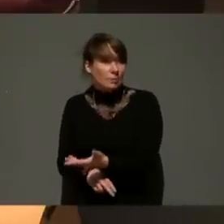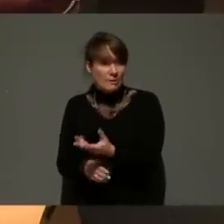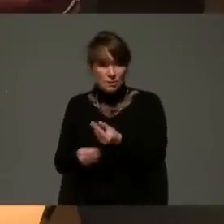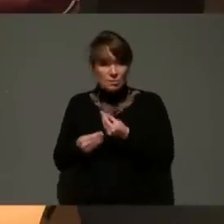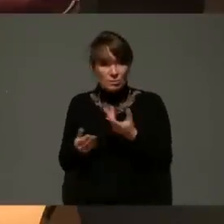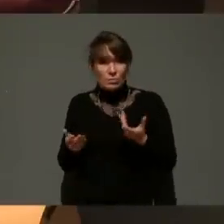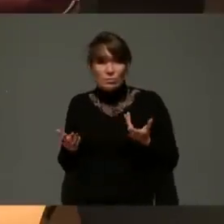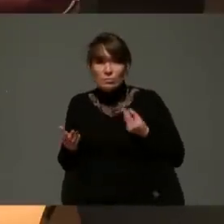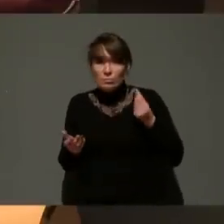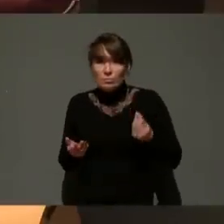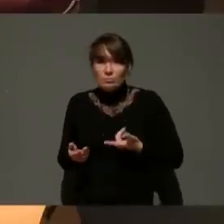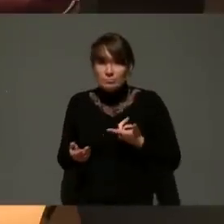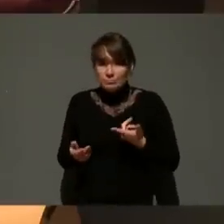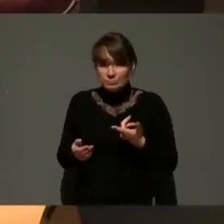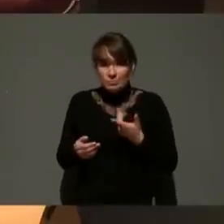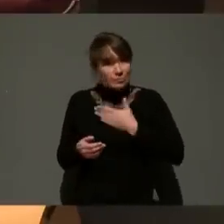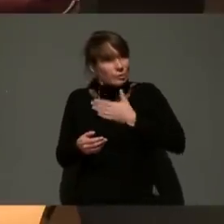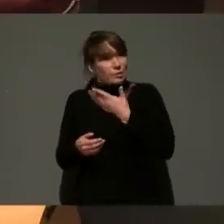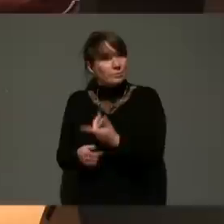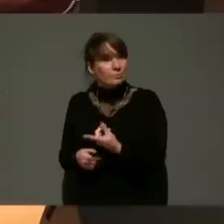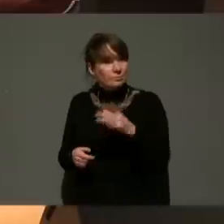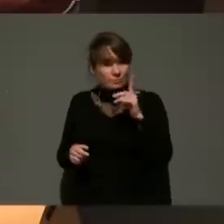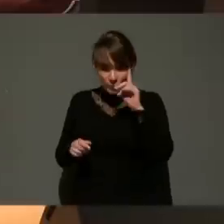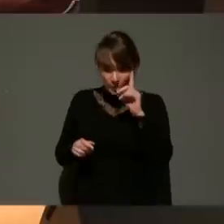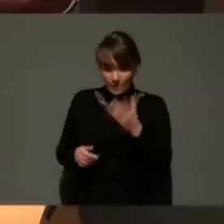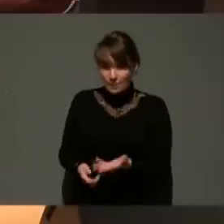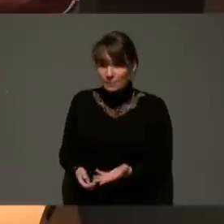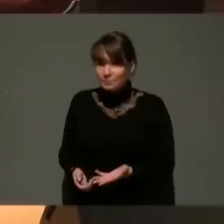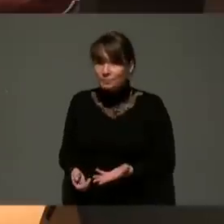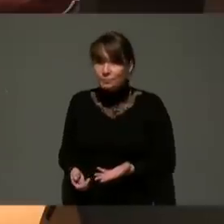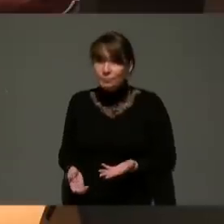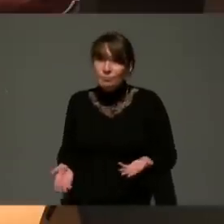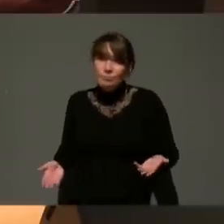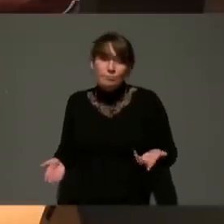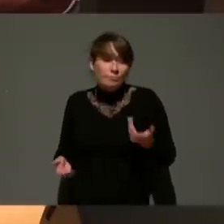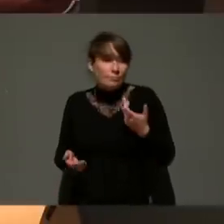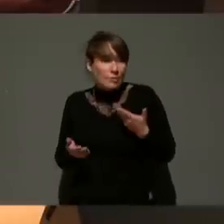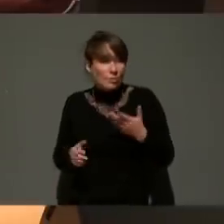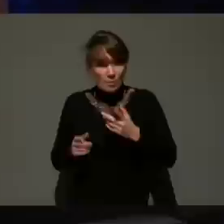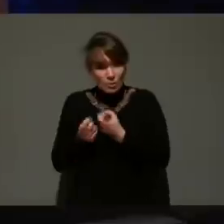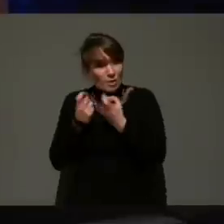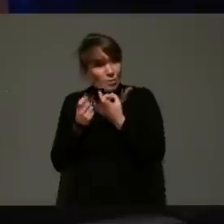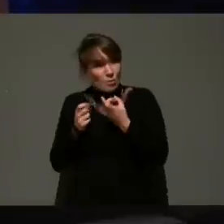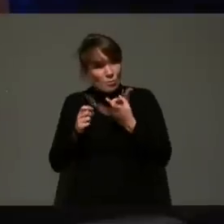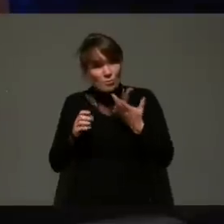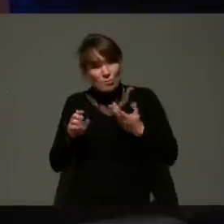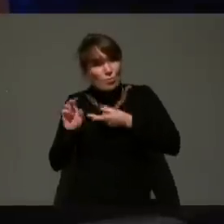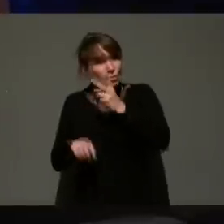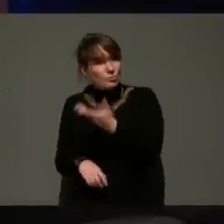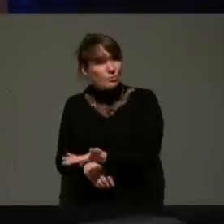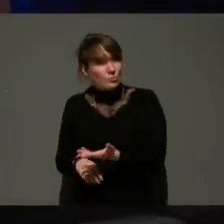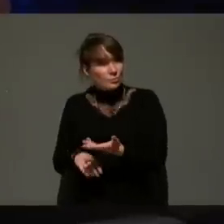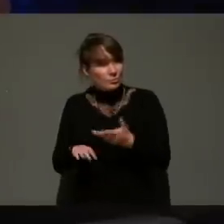de trouver une petite clé pour justement accroître mon volume d'entraînement et puis